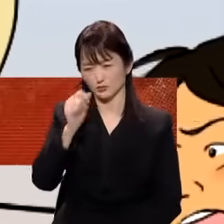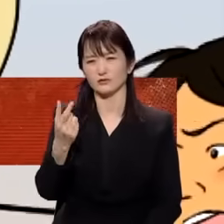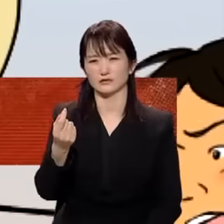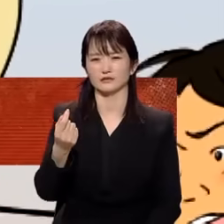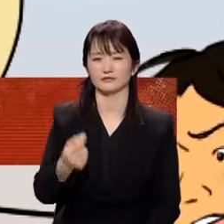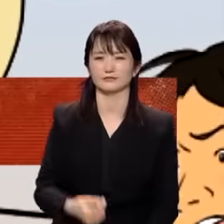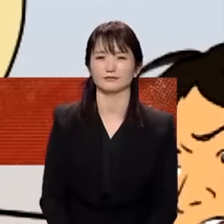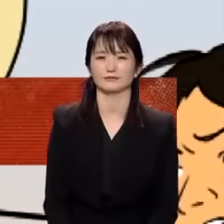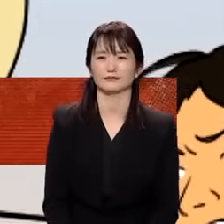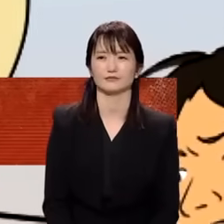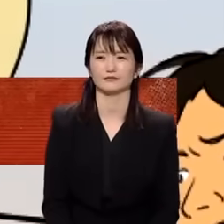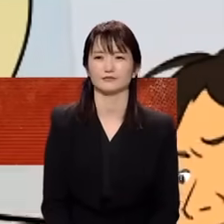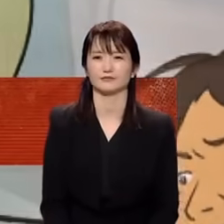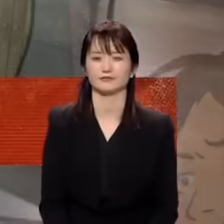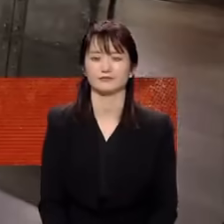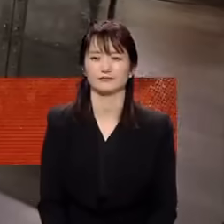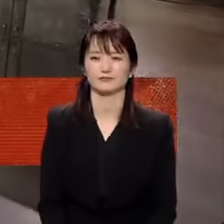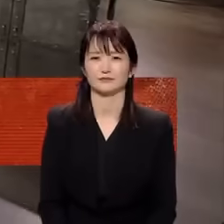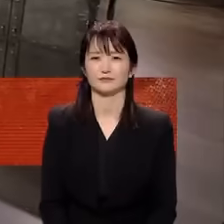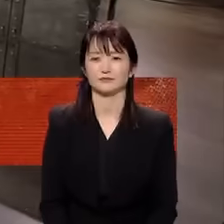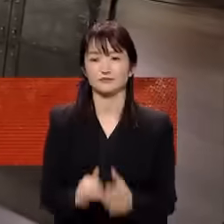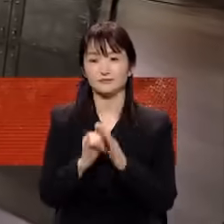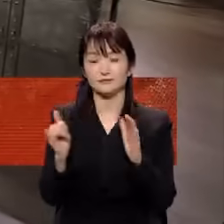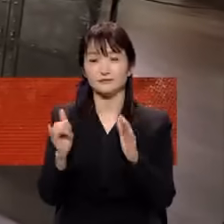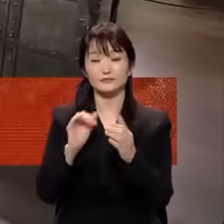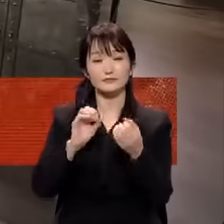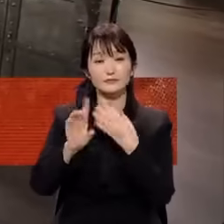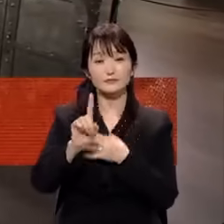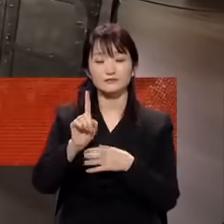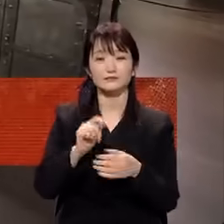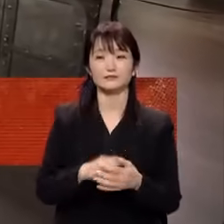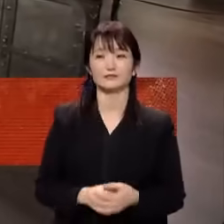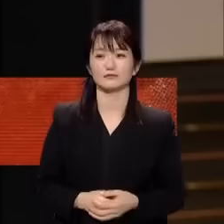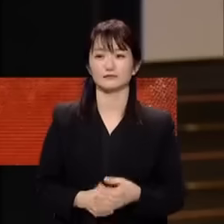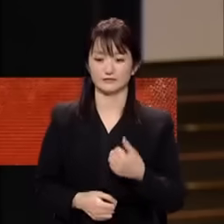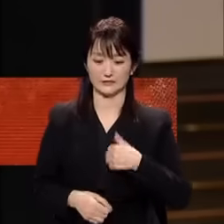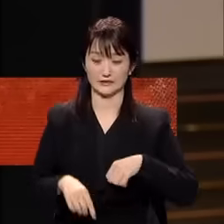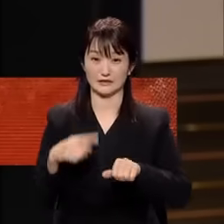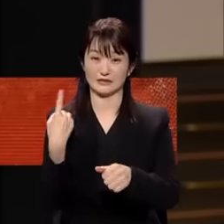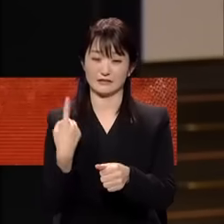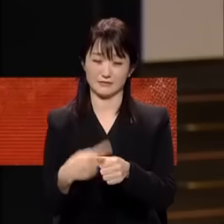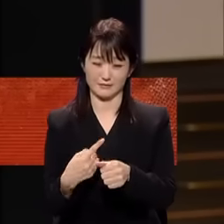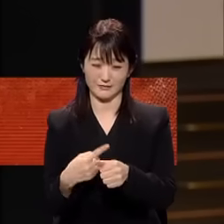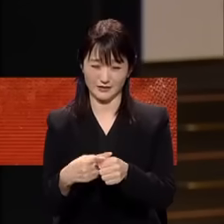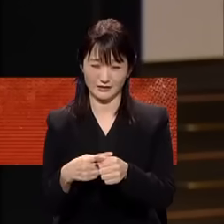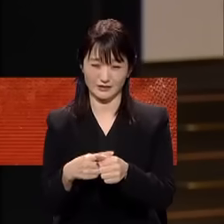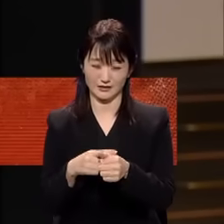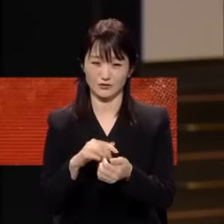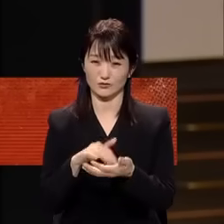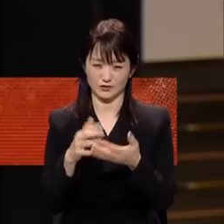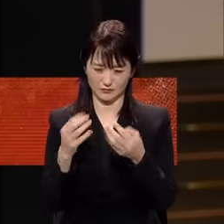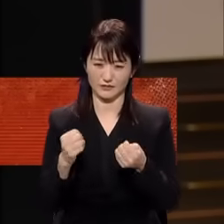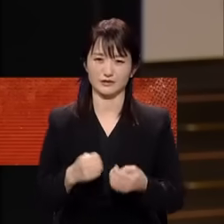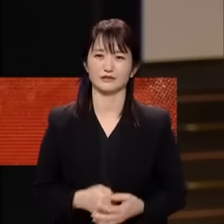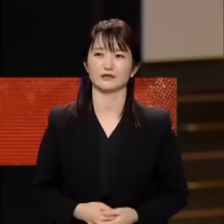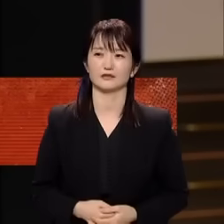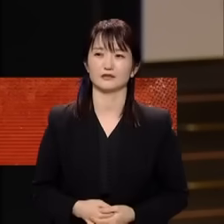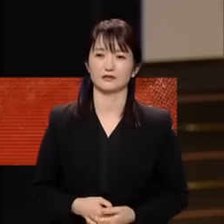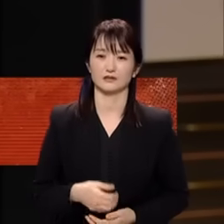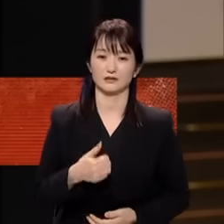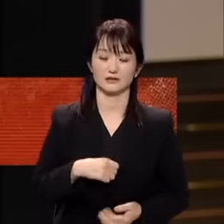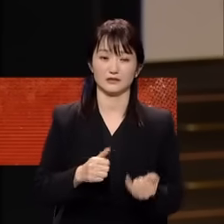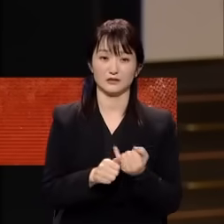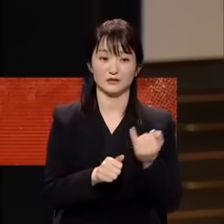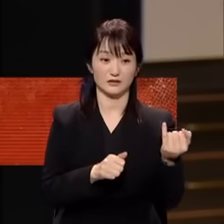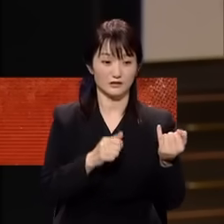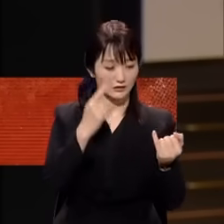이런. 자, 백다연 아나운서, 우리 가족 여러분들 뭐라고 하시나요? 네, 아들을 비판하는 댓글이 좀 많았는데요. 못난이님, 며느리 고민이